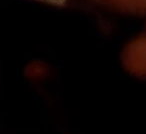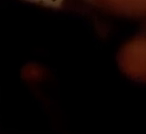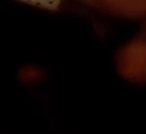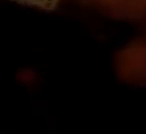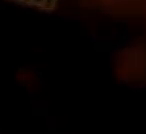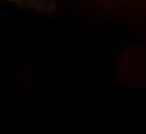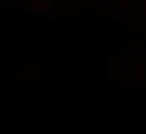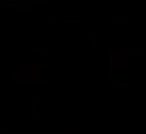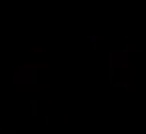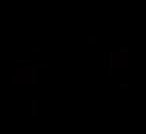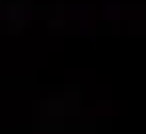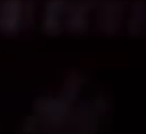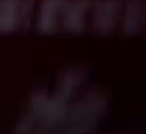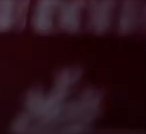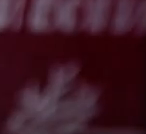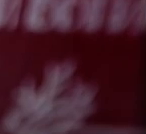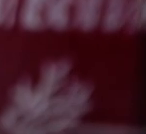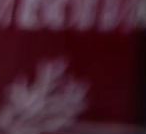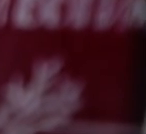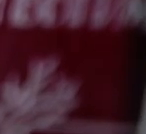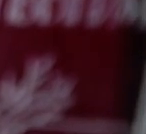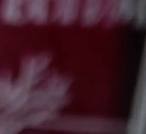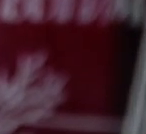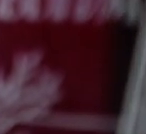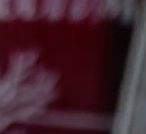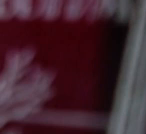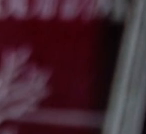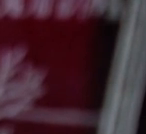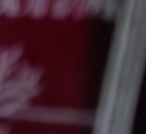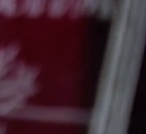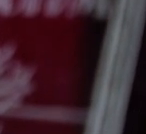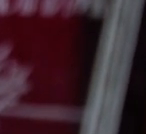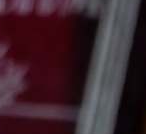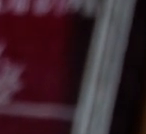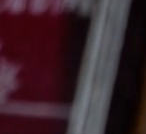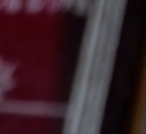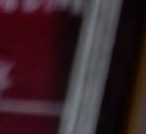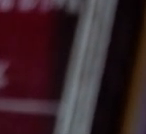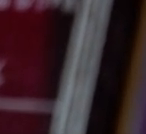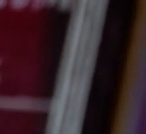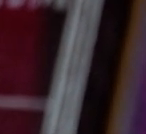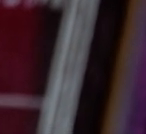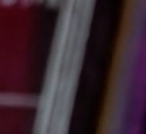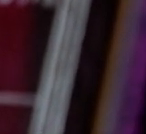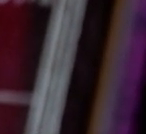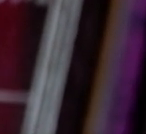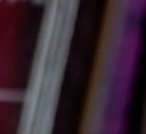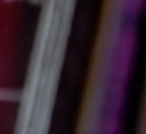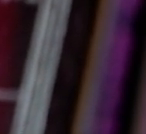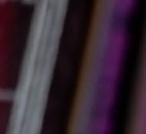kirganida Moskvaning o'sha paytlardagi birinchi raqamli bo'lgan Pravda gazetasida bir sahifa